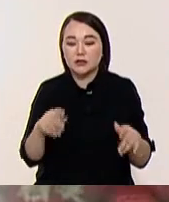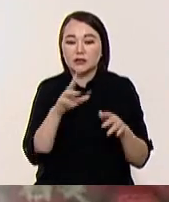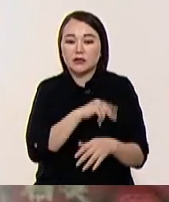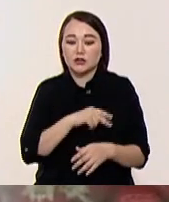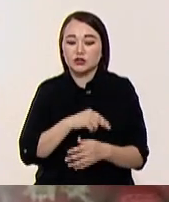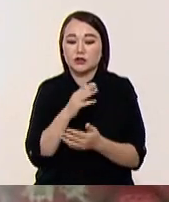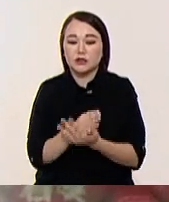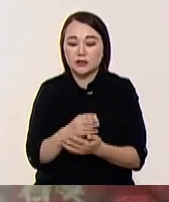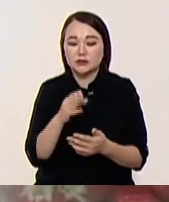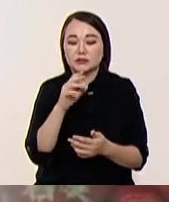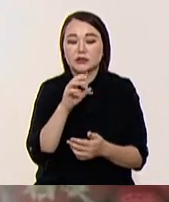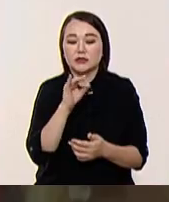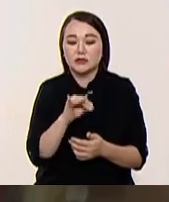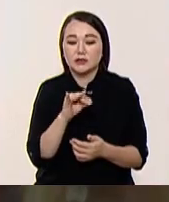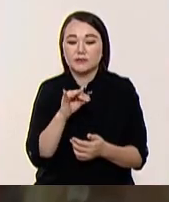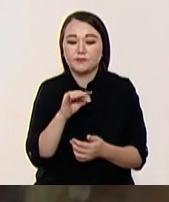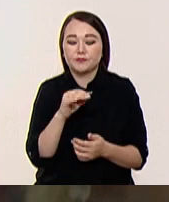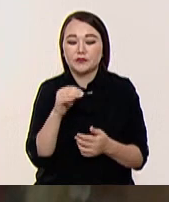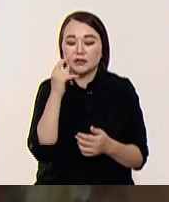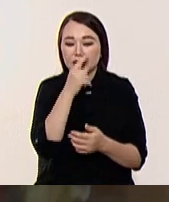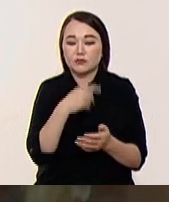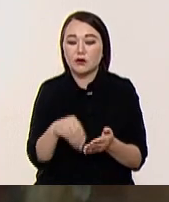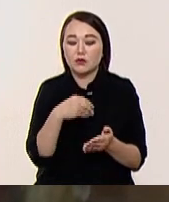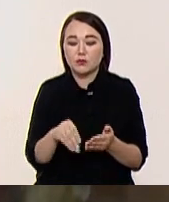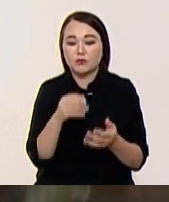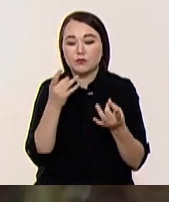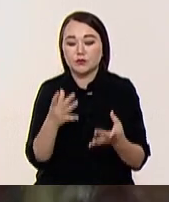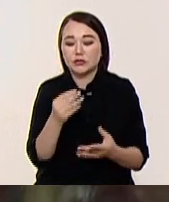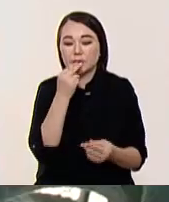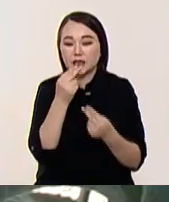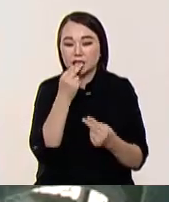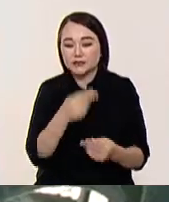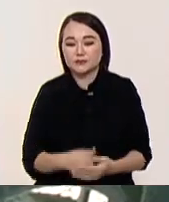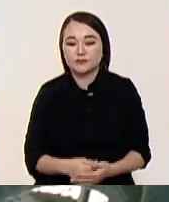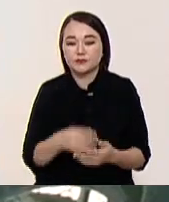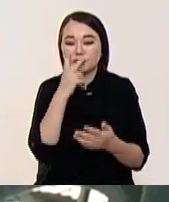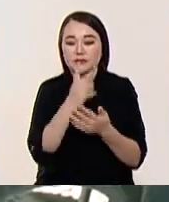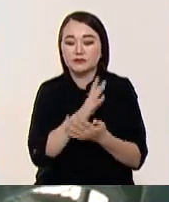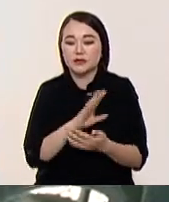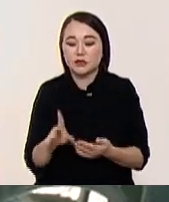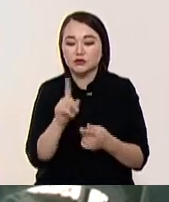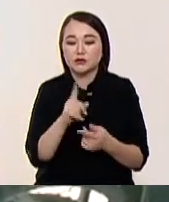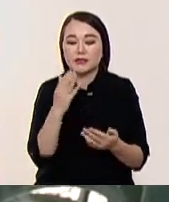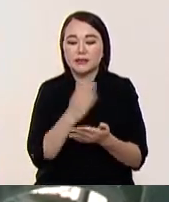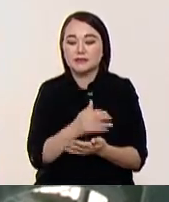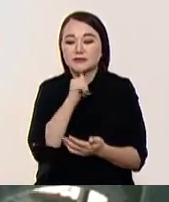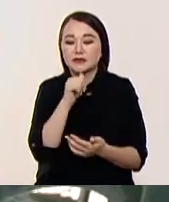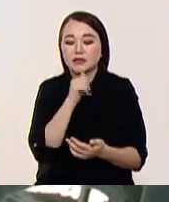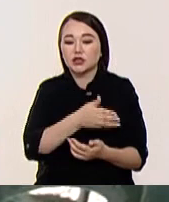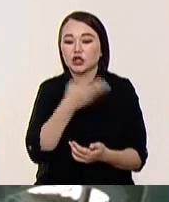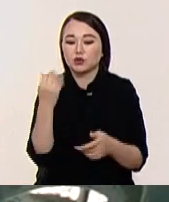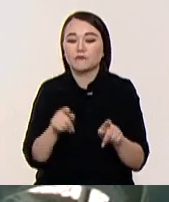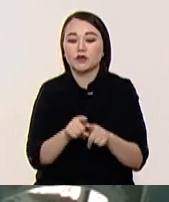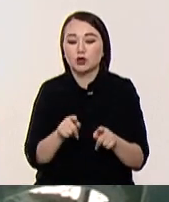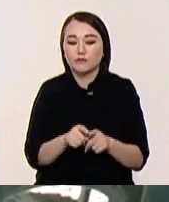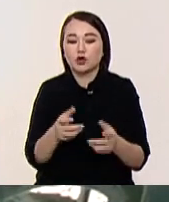есть жимолость и ирга. Ягоду покупают пока просто поесть. Несмотря на то, что есть сахар, нету сахара, все